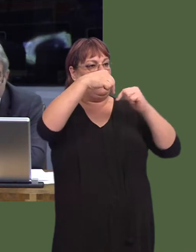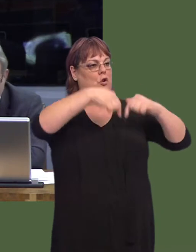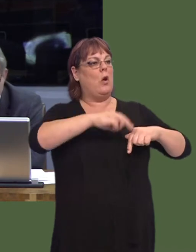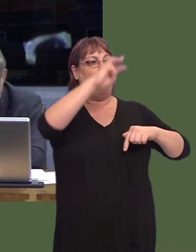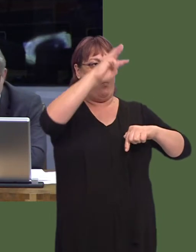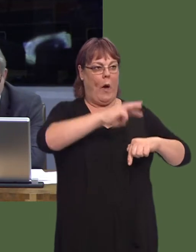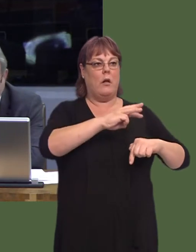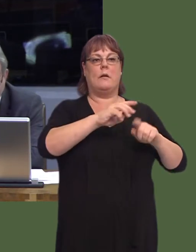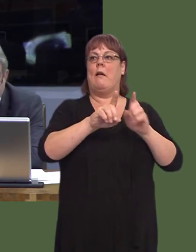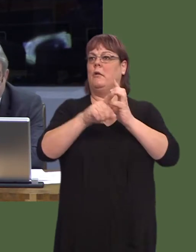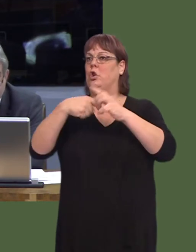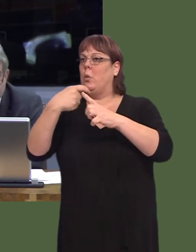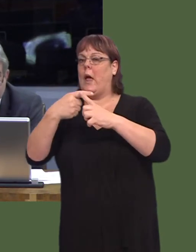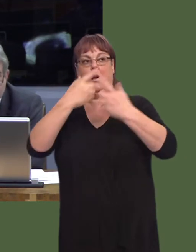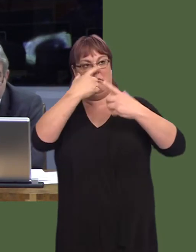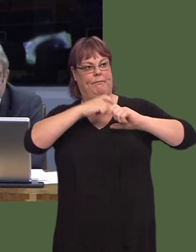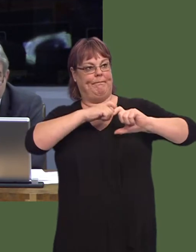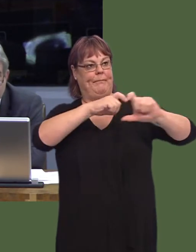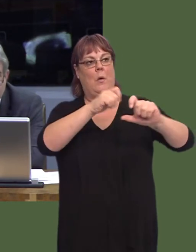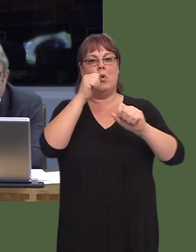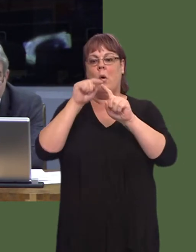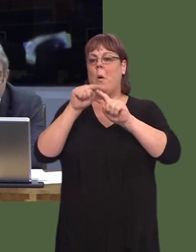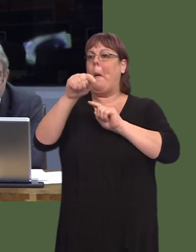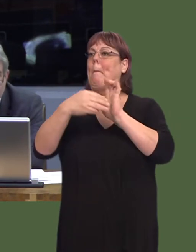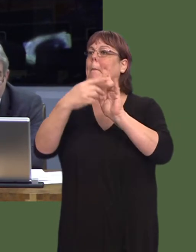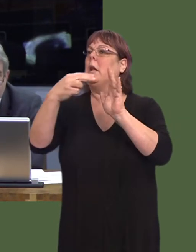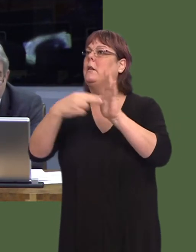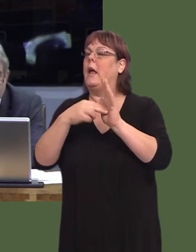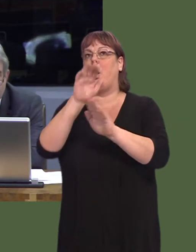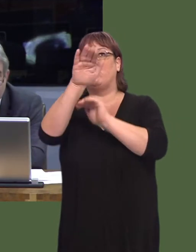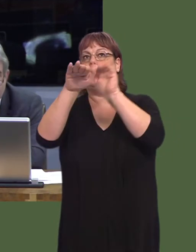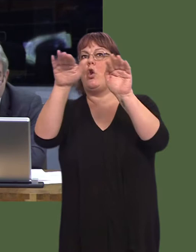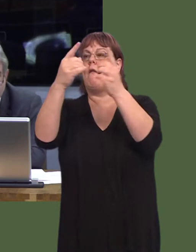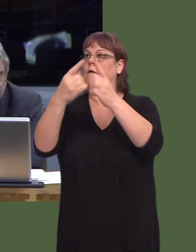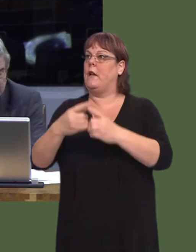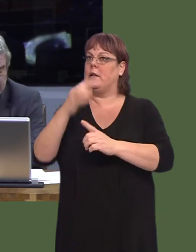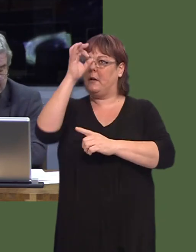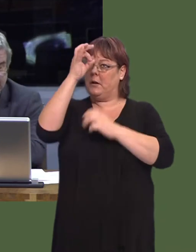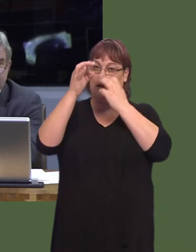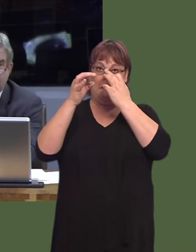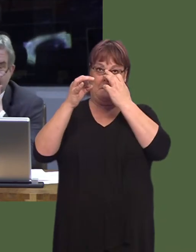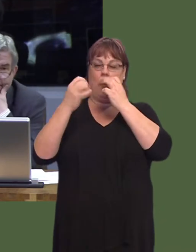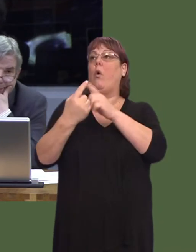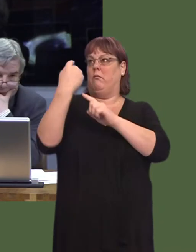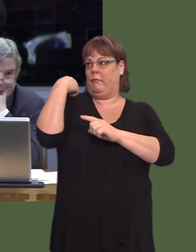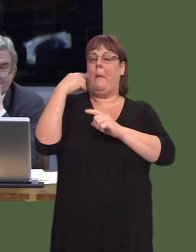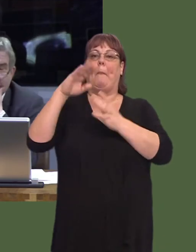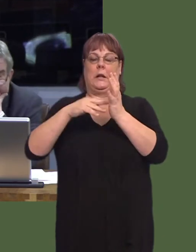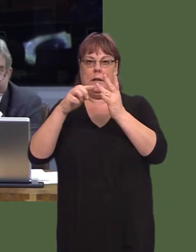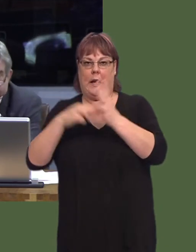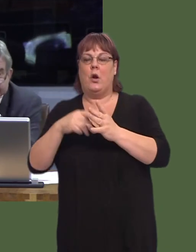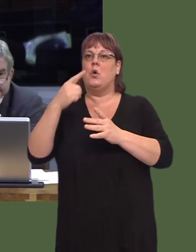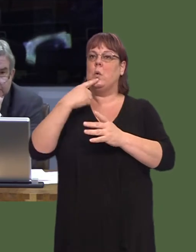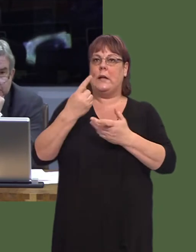Naw, dydd Llun, gebon y pwyllgor materion allanol, fe dwetsoch chi bod chi wedi paratoi bil parchad, rhag